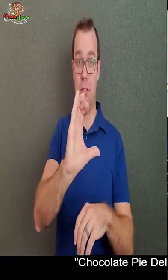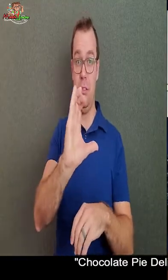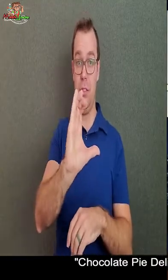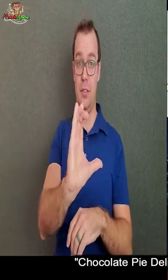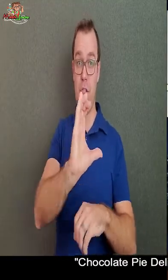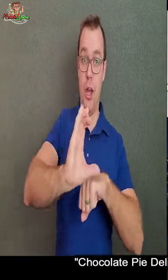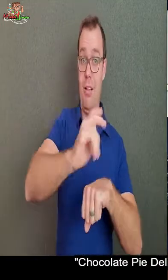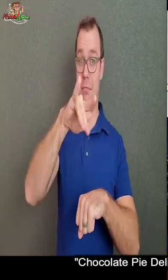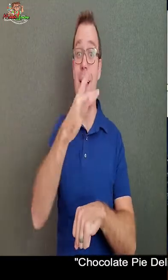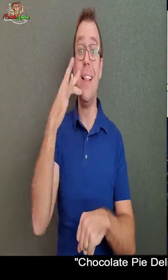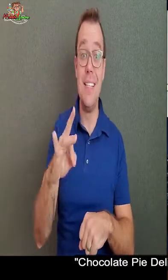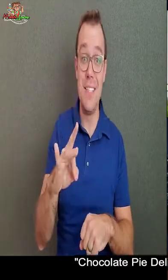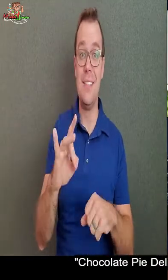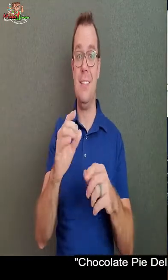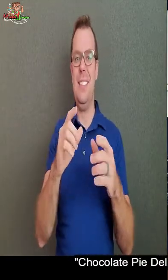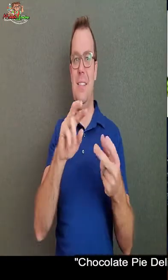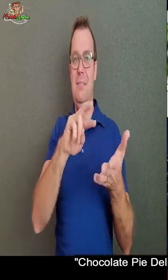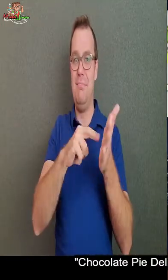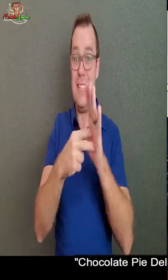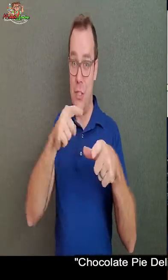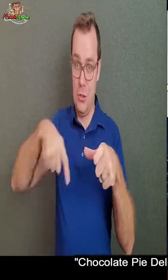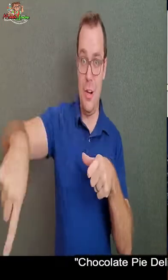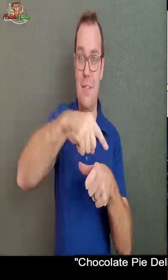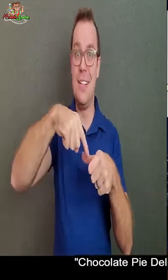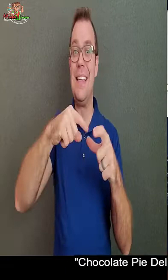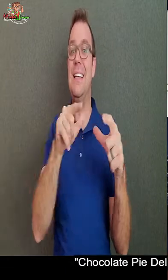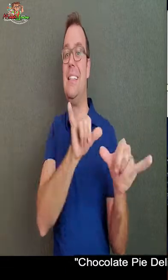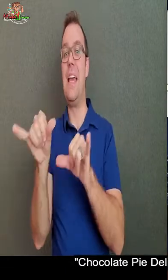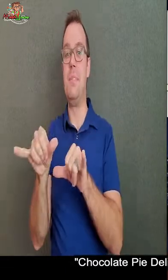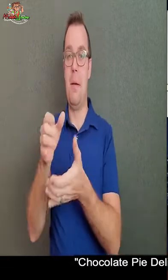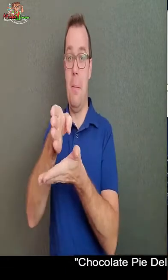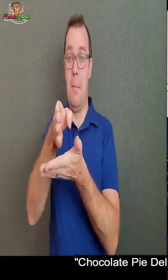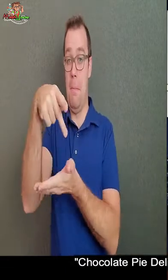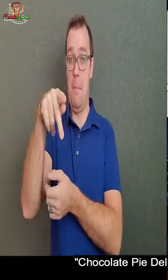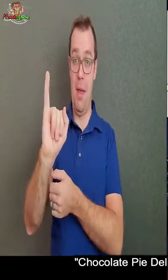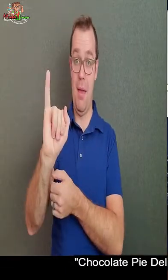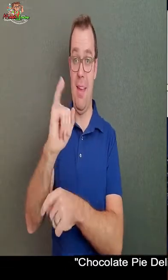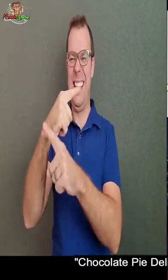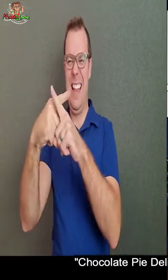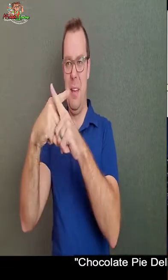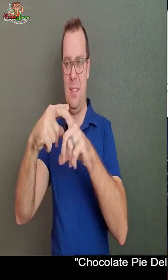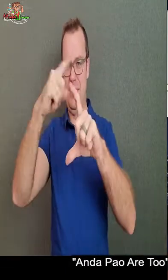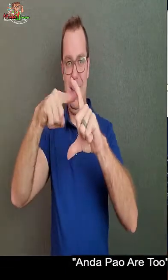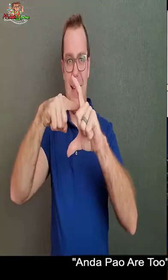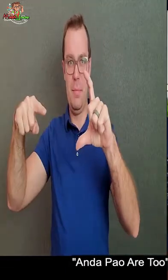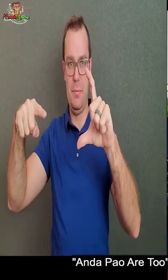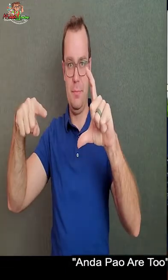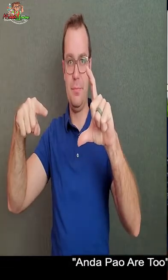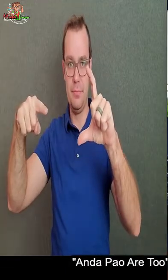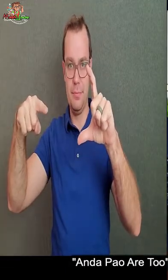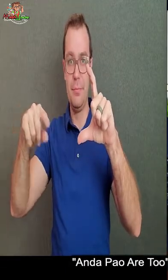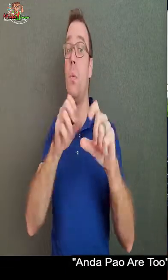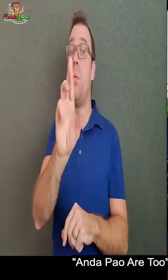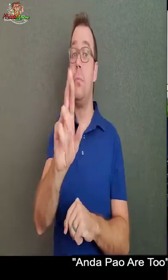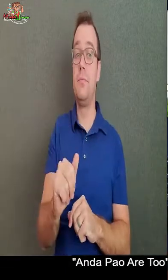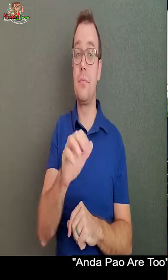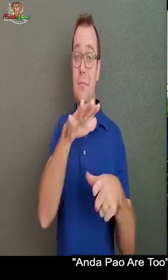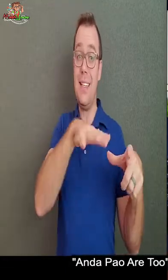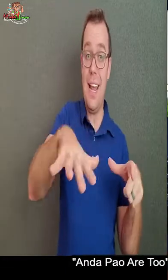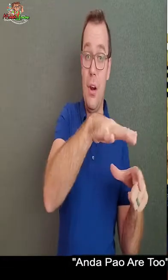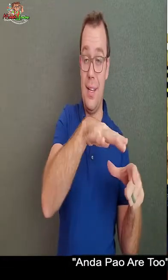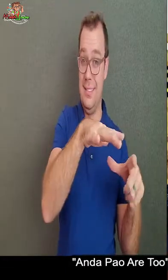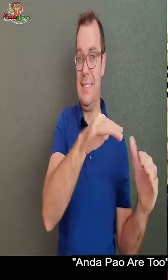टू चाय पाव डिलीशियस इज सर्कमफ्रेंस इक्वल टू पाई इंटू डायमीटर. अंडा पाव आर टू एरिया इक्वल्स टू